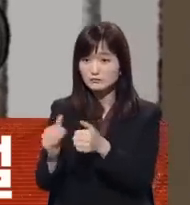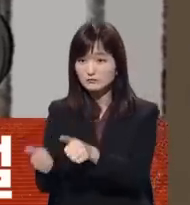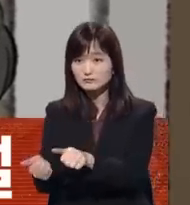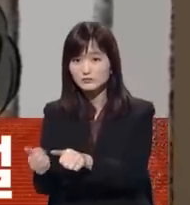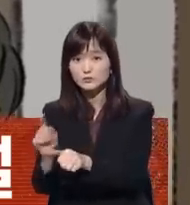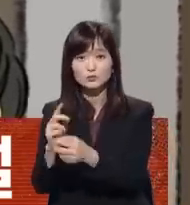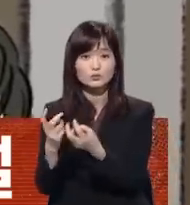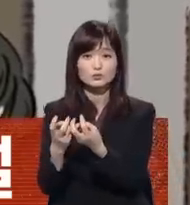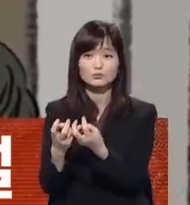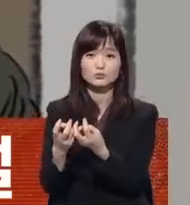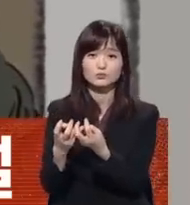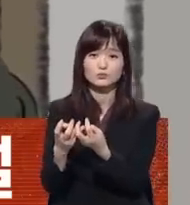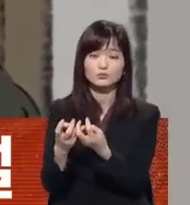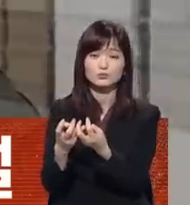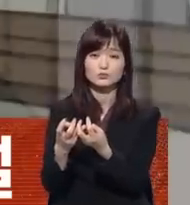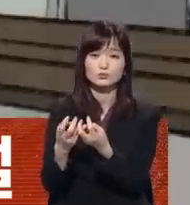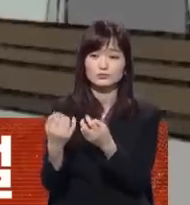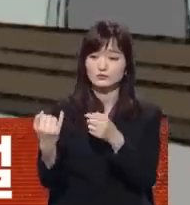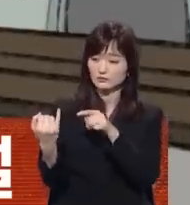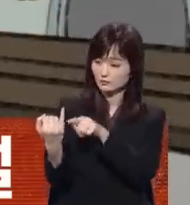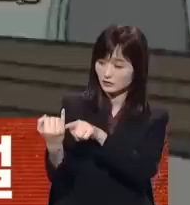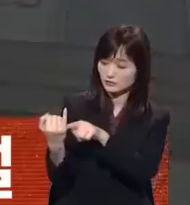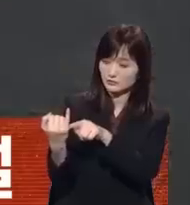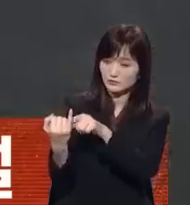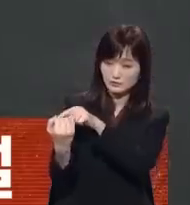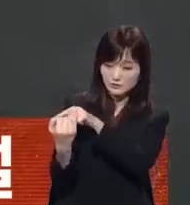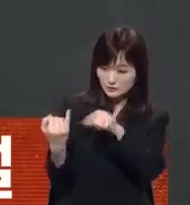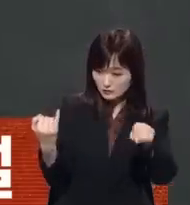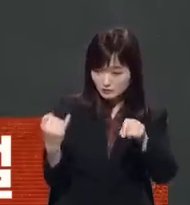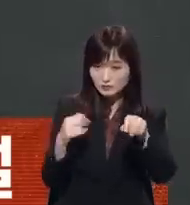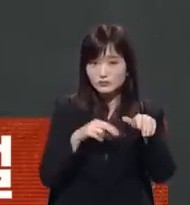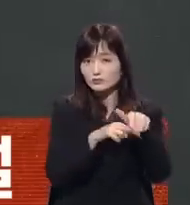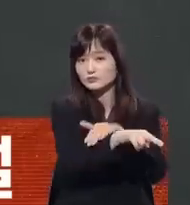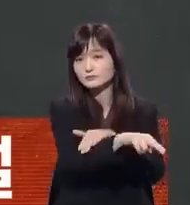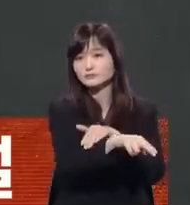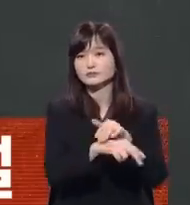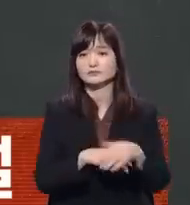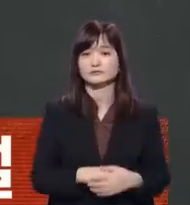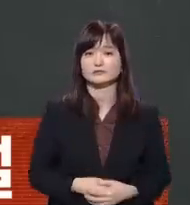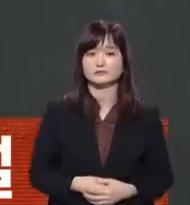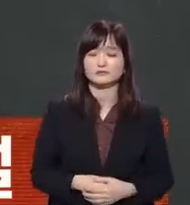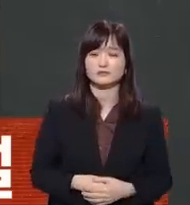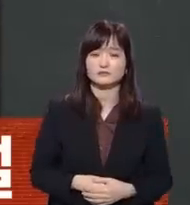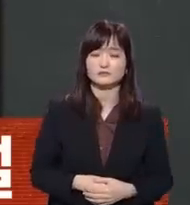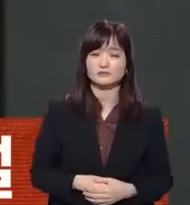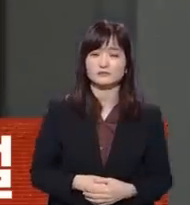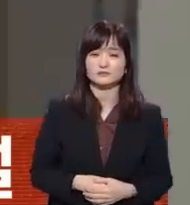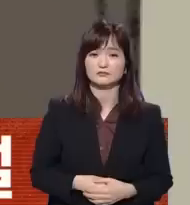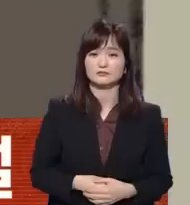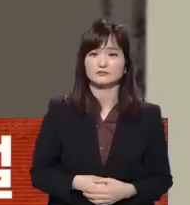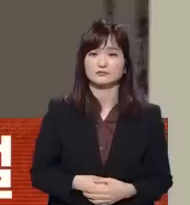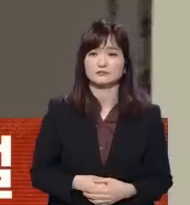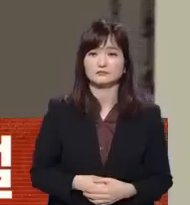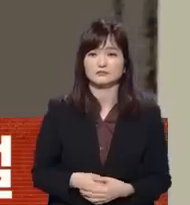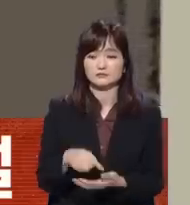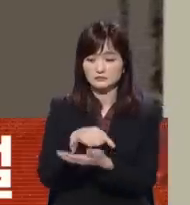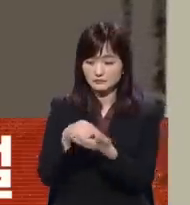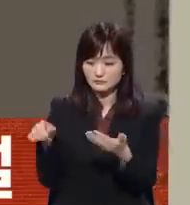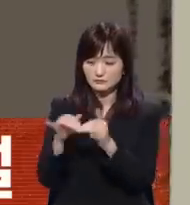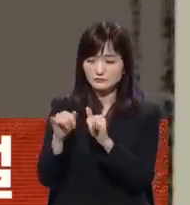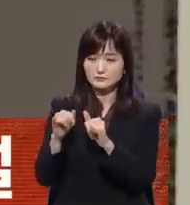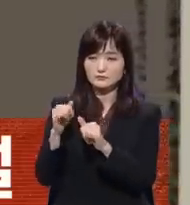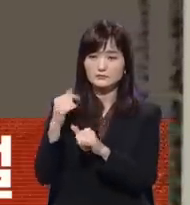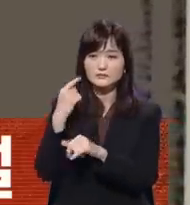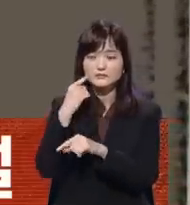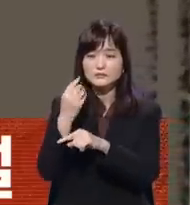어떻게 뭐 그 상대만 그렇게 사례를 하고 도주를 했으며 그리고 이제 거기에서 또 하나가 그 피해자